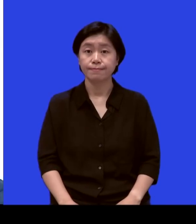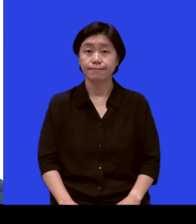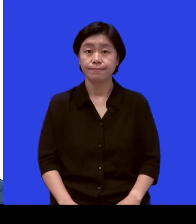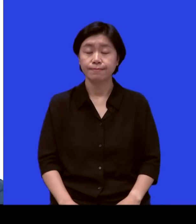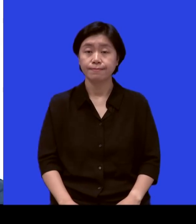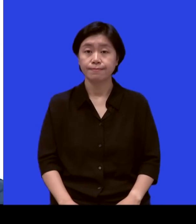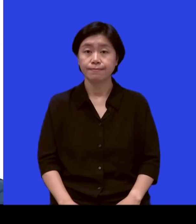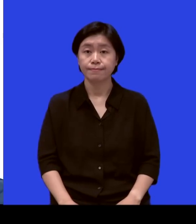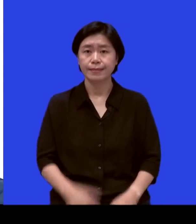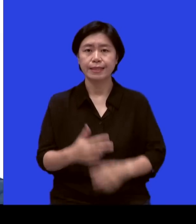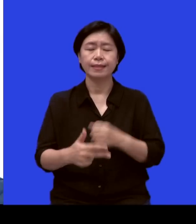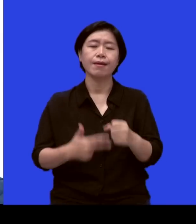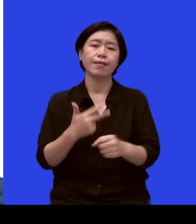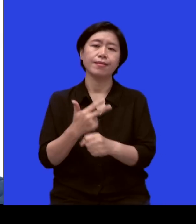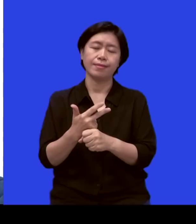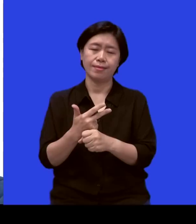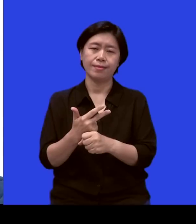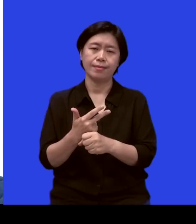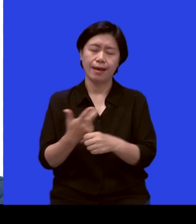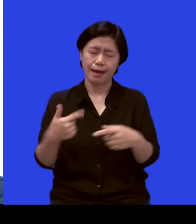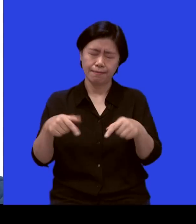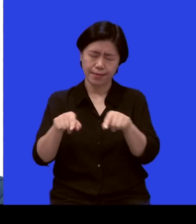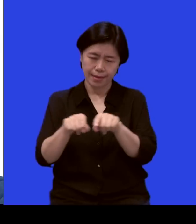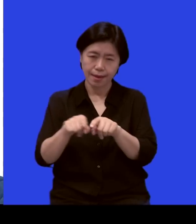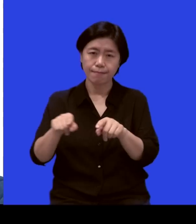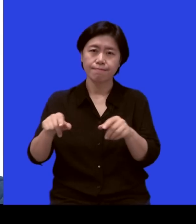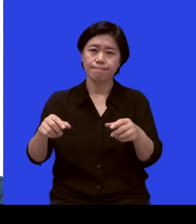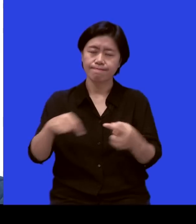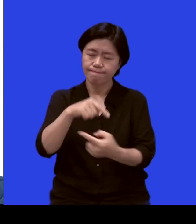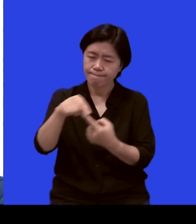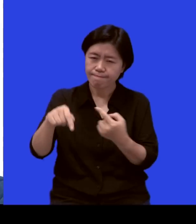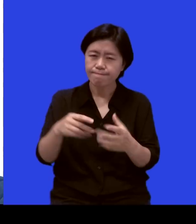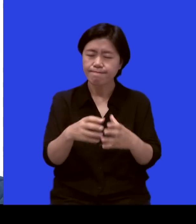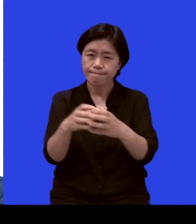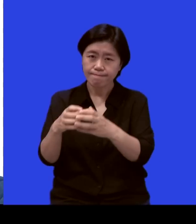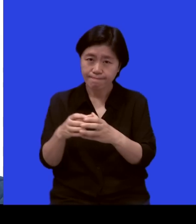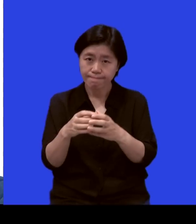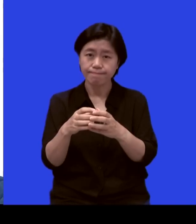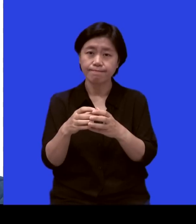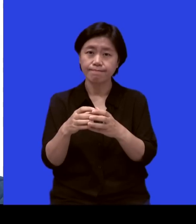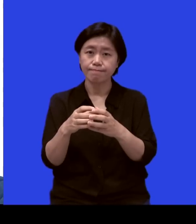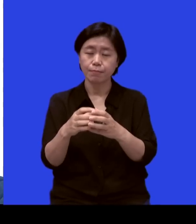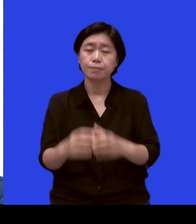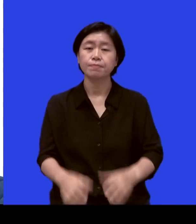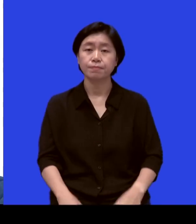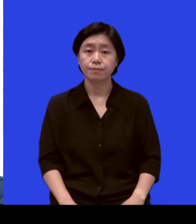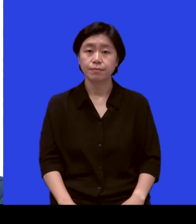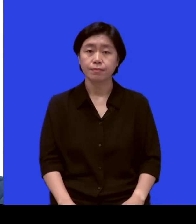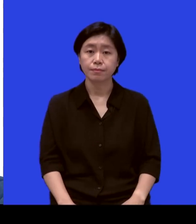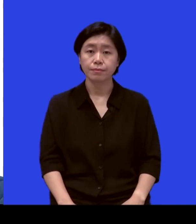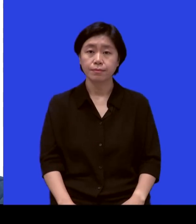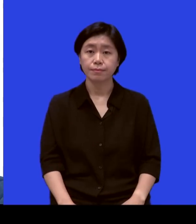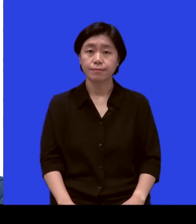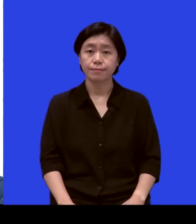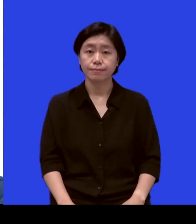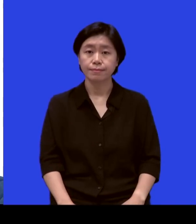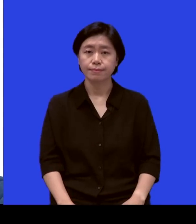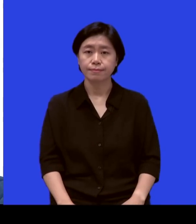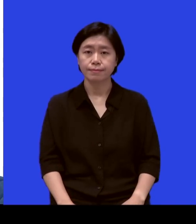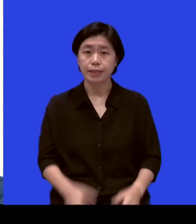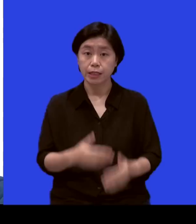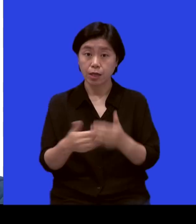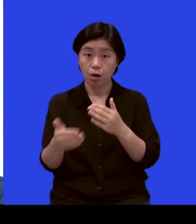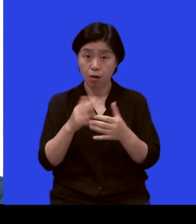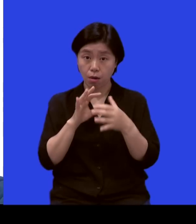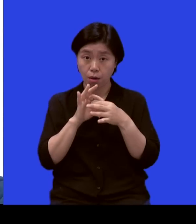그렇게 해서 7년을 했어요. 7년 하면서 큰 이제 결론과